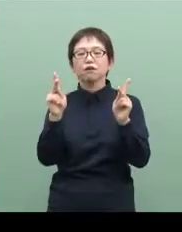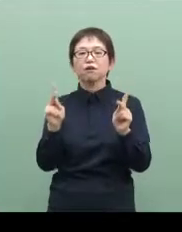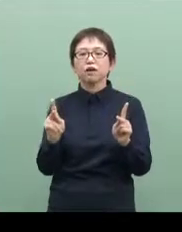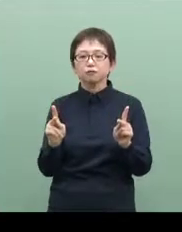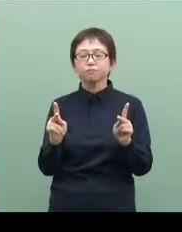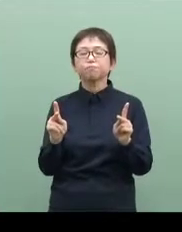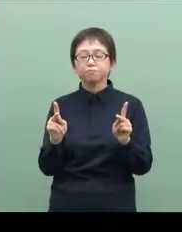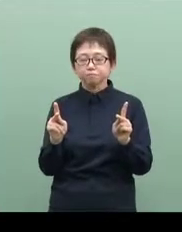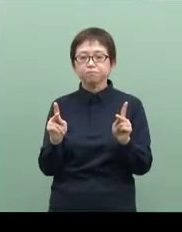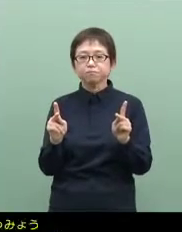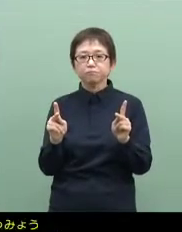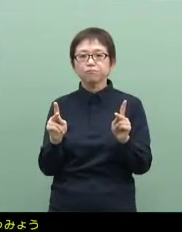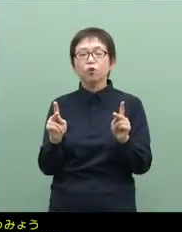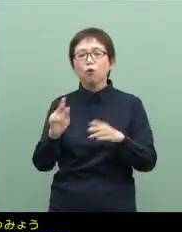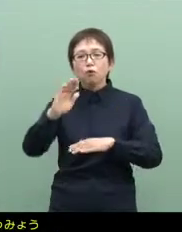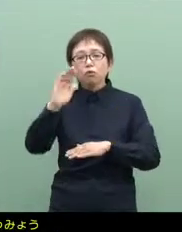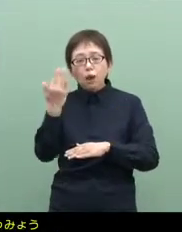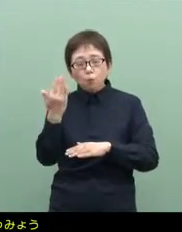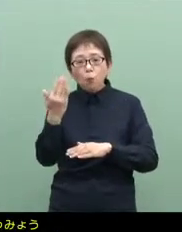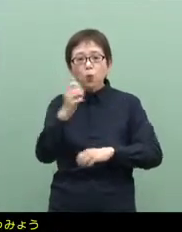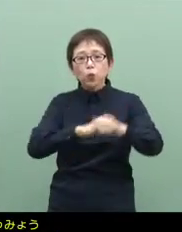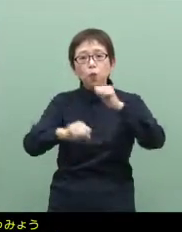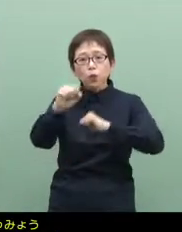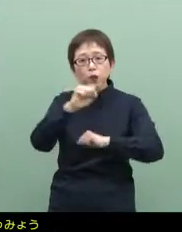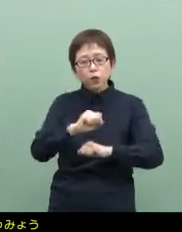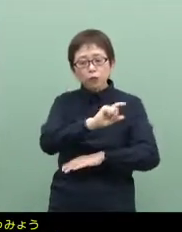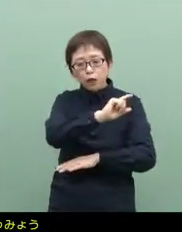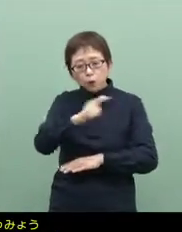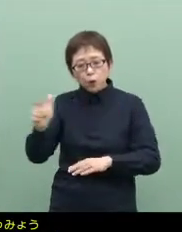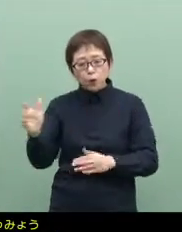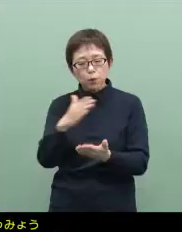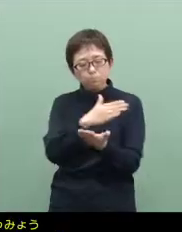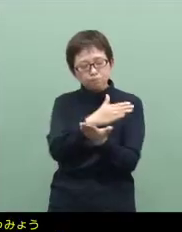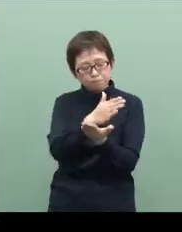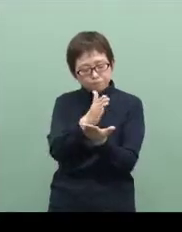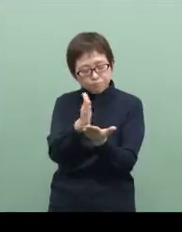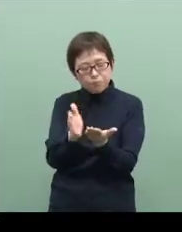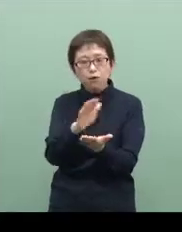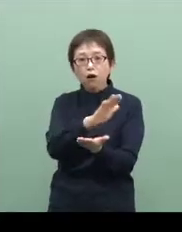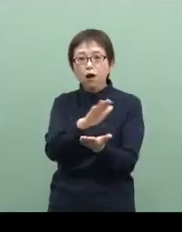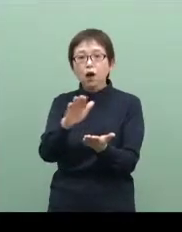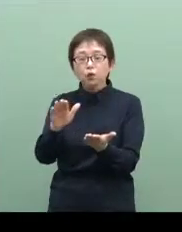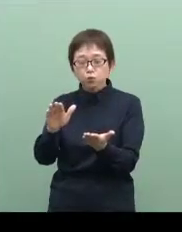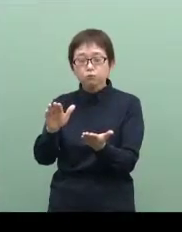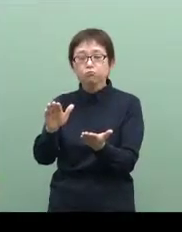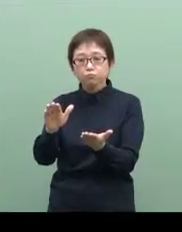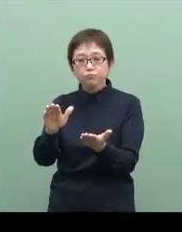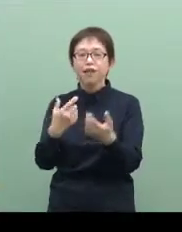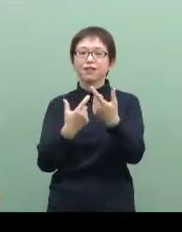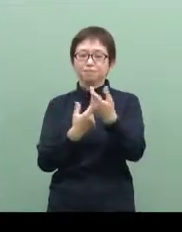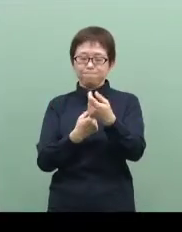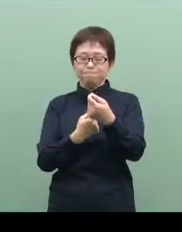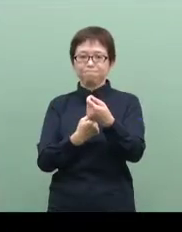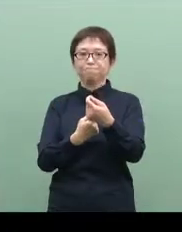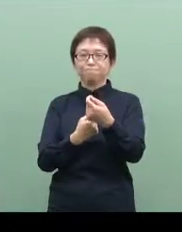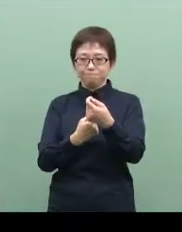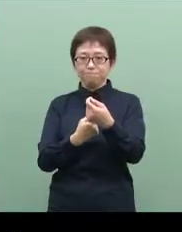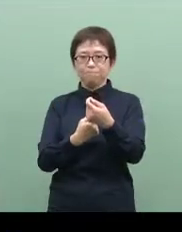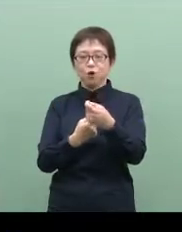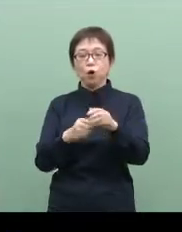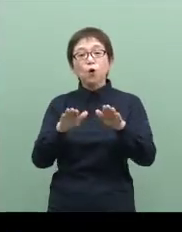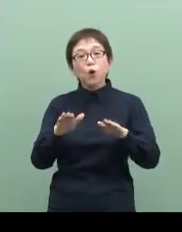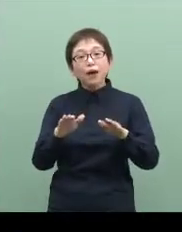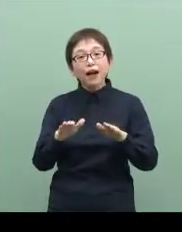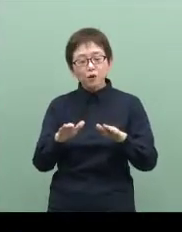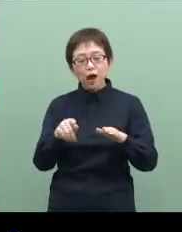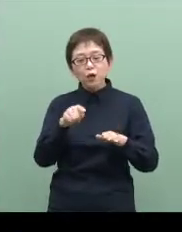重要な課題ですよね。 でも課長、県では健康寿命を延ばすための様々な取り組みを進めていますよね。 そうなの。ではセ